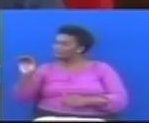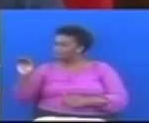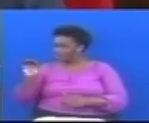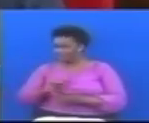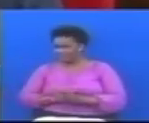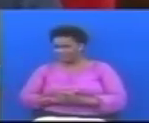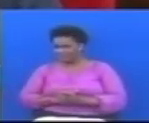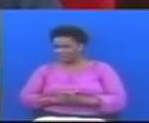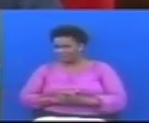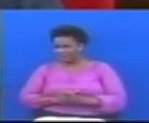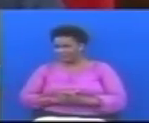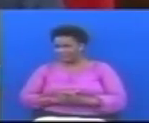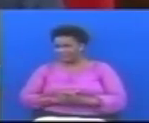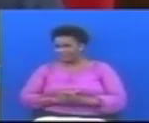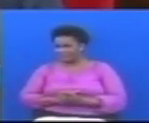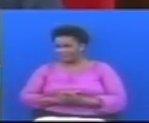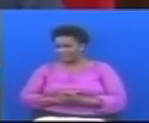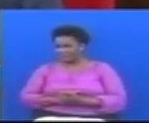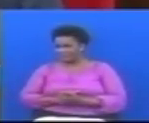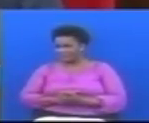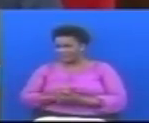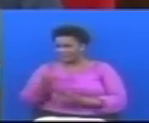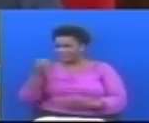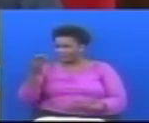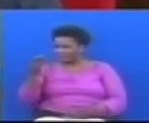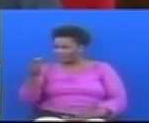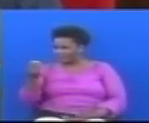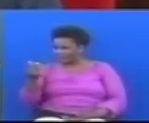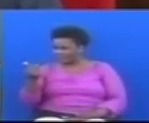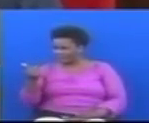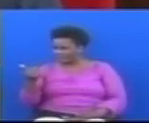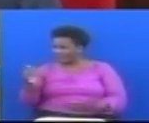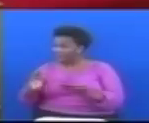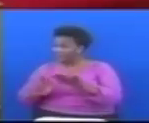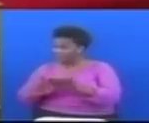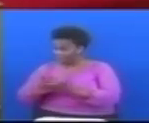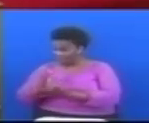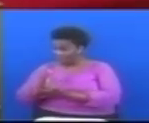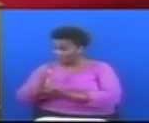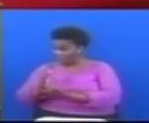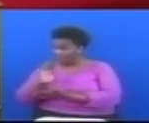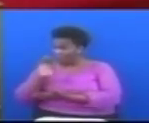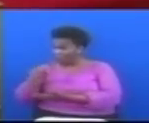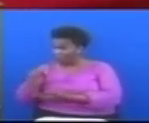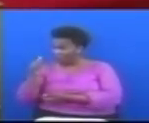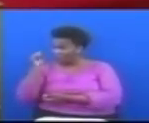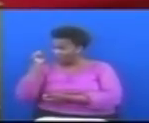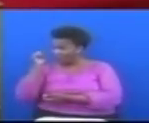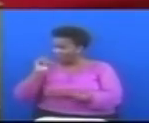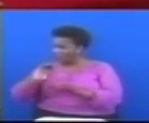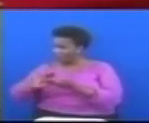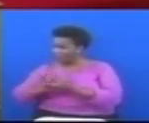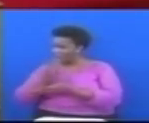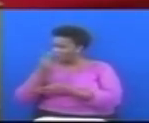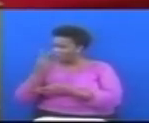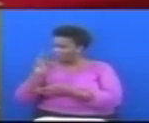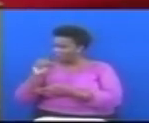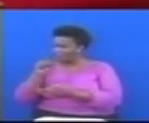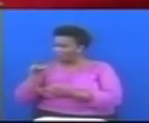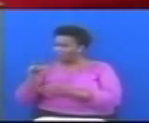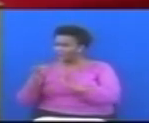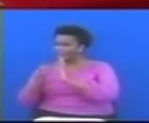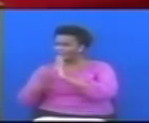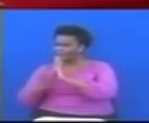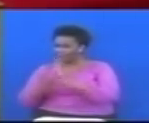kwamba kati ya fedha tulizoidhinishiwa bajeti iliyopita bilioni 20.9,